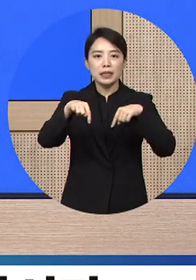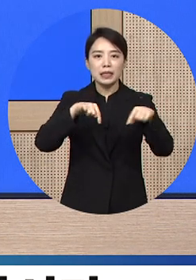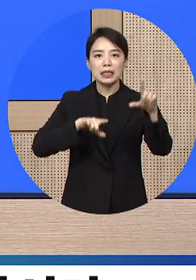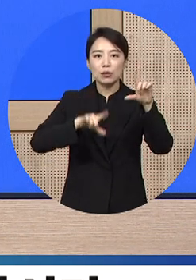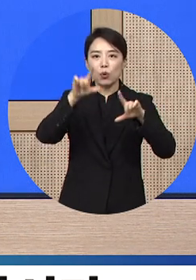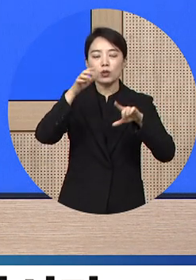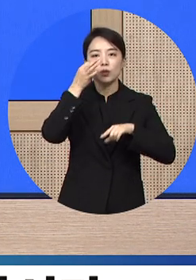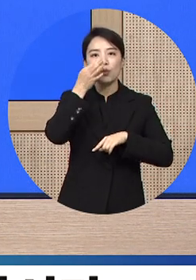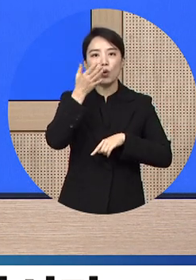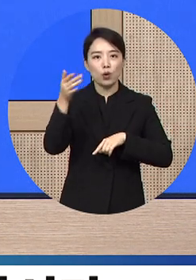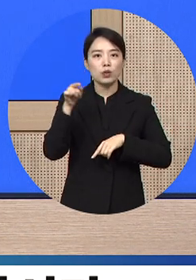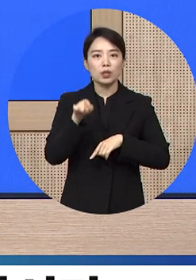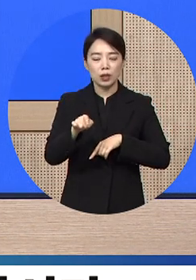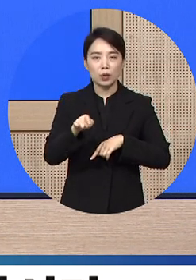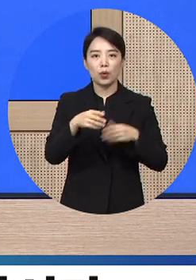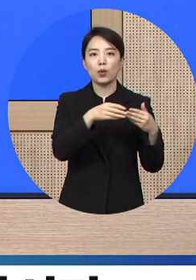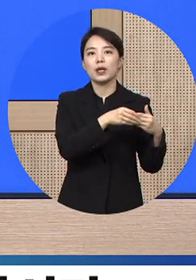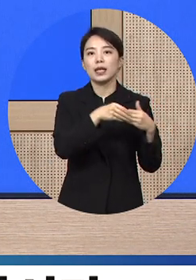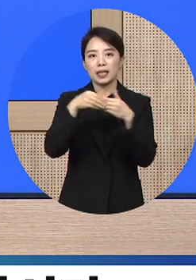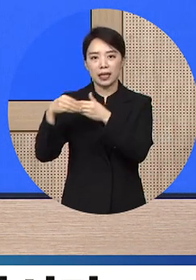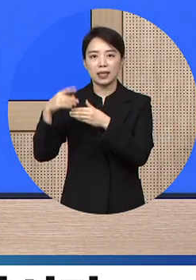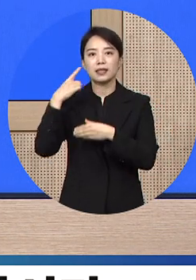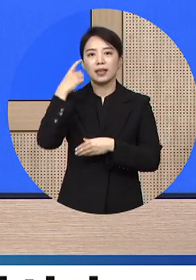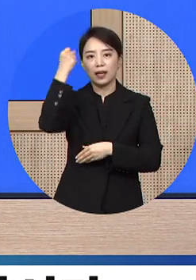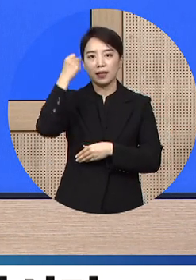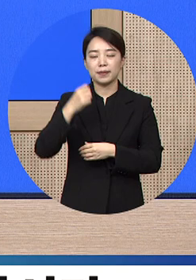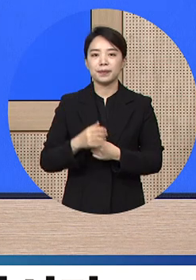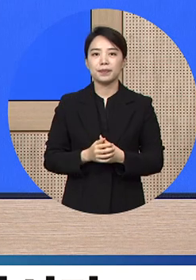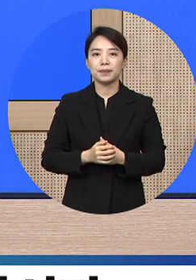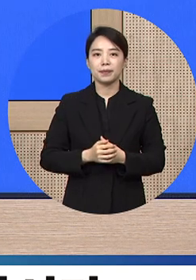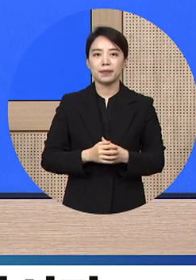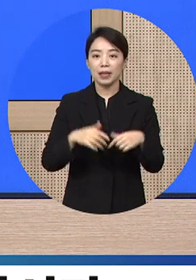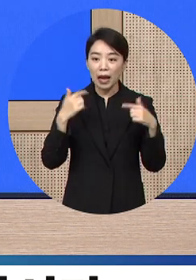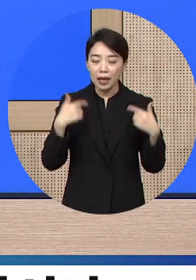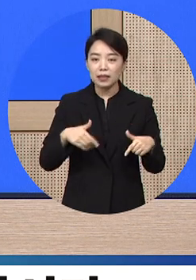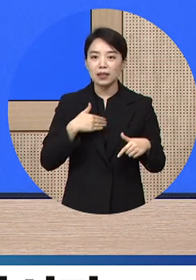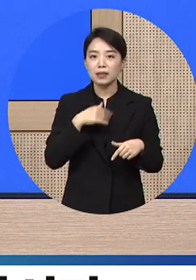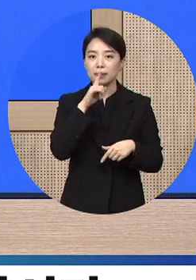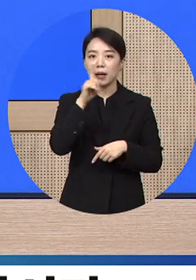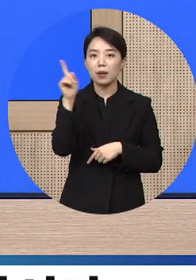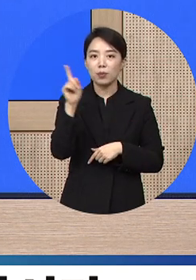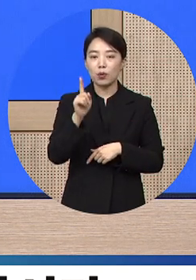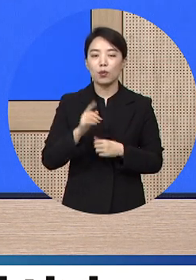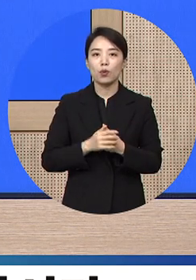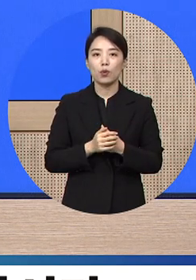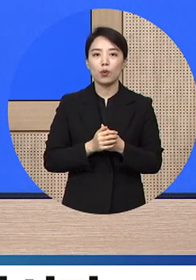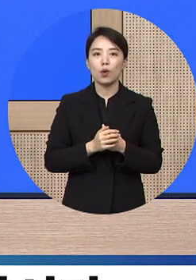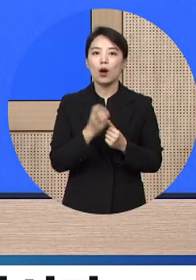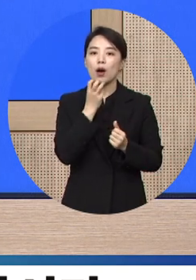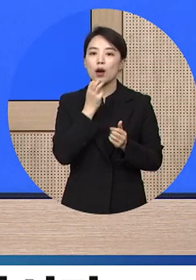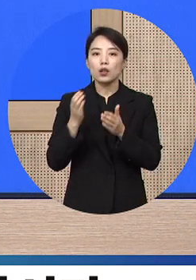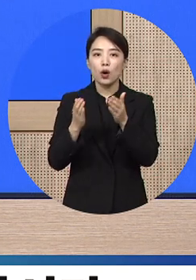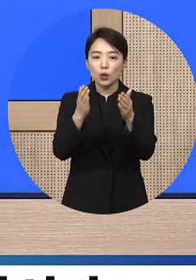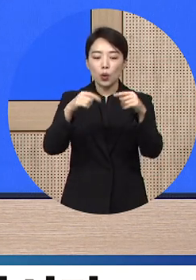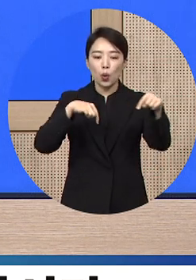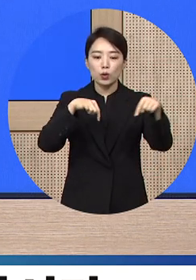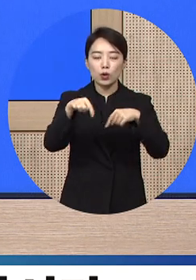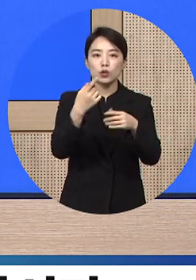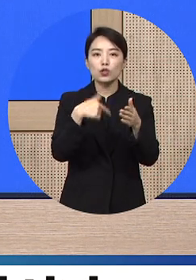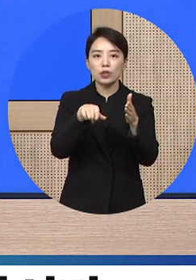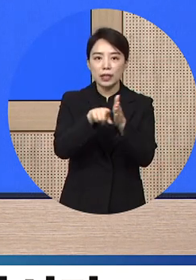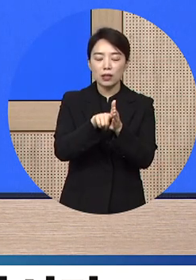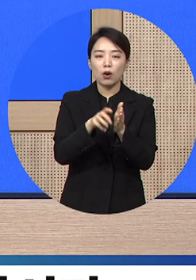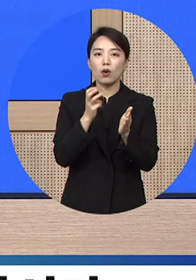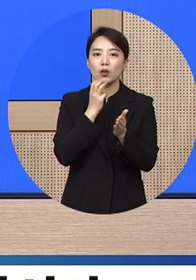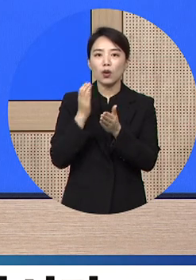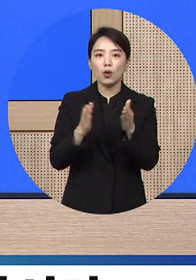보여드리면서 도정을 이끌겠다고 하는 생각입니다. 늘 제가 그런 얘기를 합니다. 도정을 위해서 도민의 삶의 질